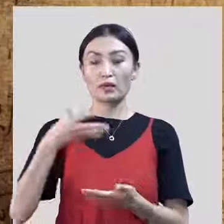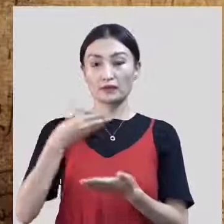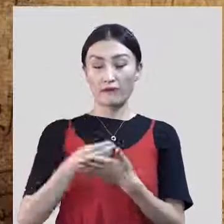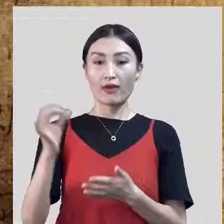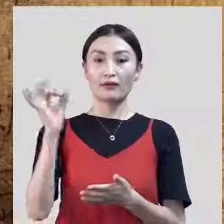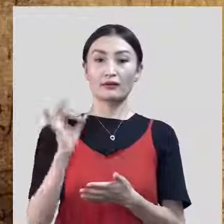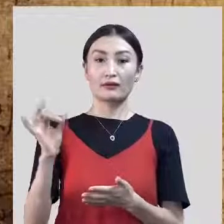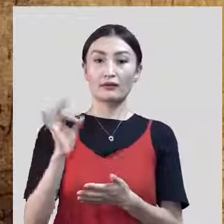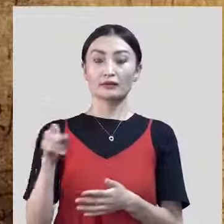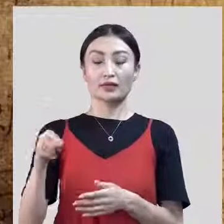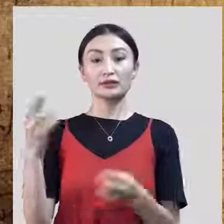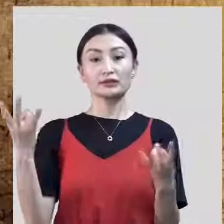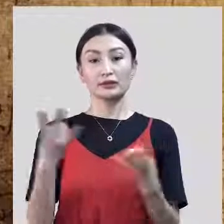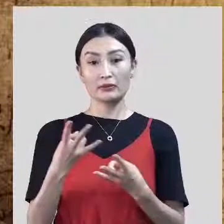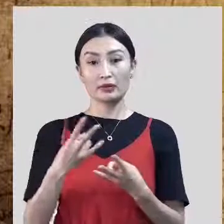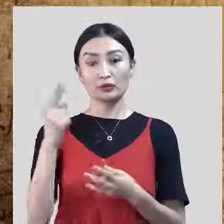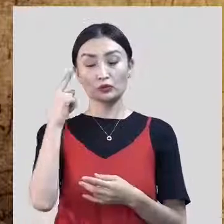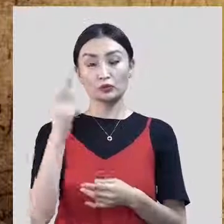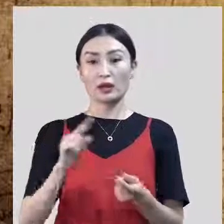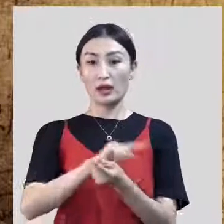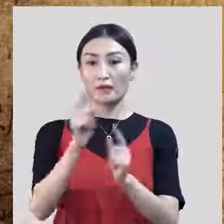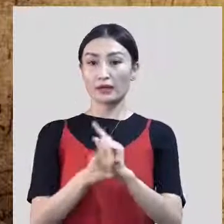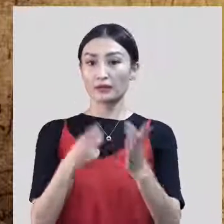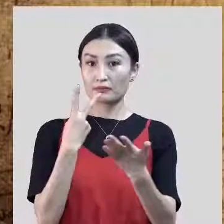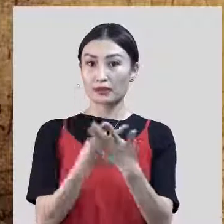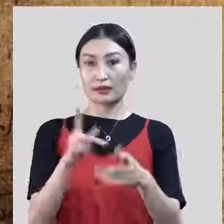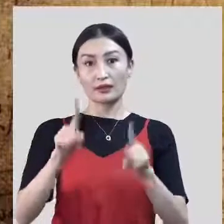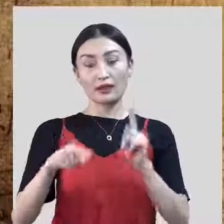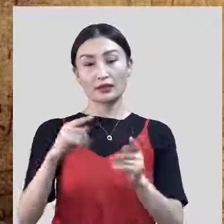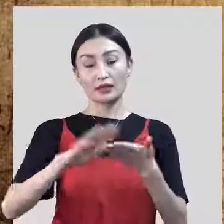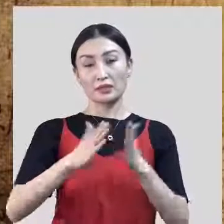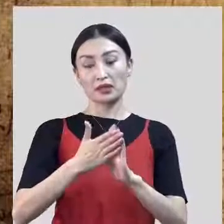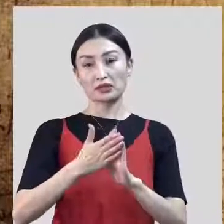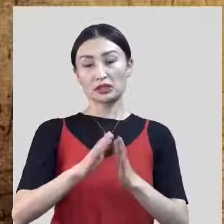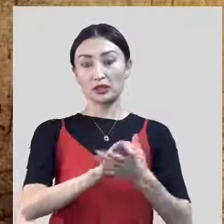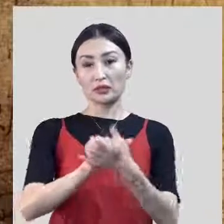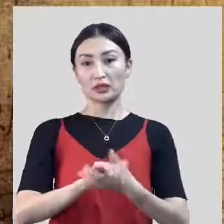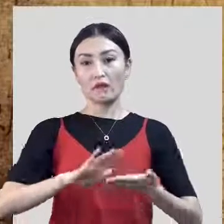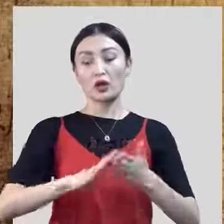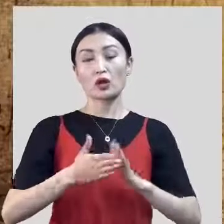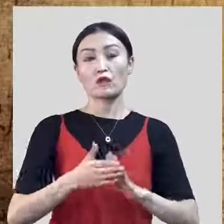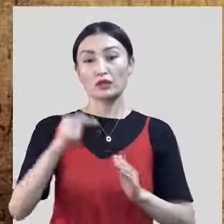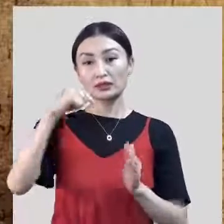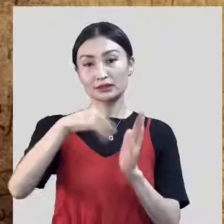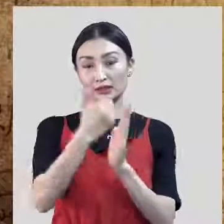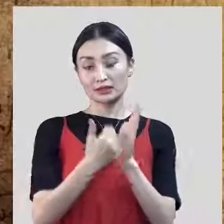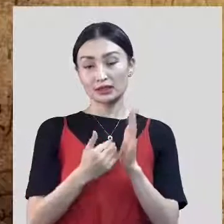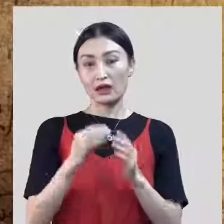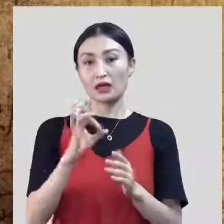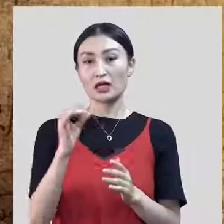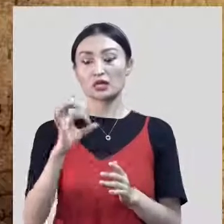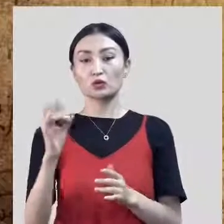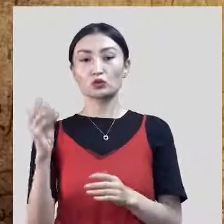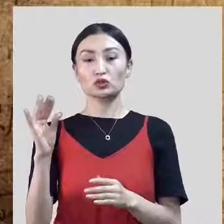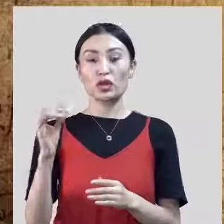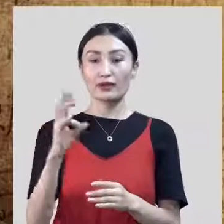интересы они сочли необходимым пересмотреть некоторые положения мирного договора среди них разрушения и